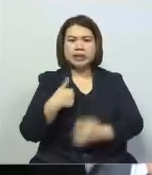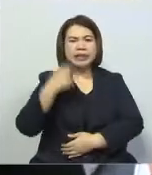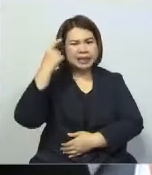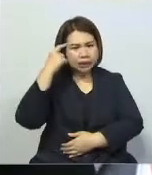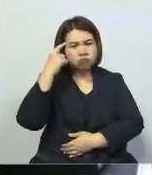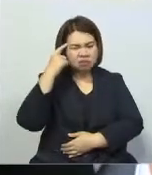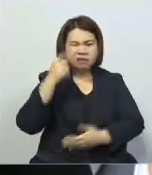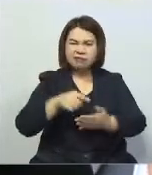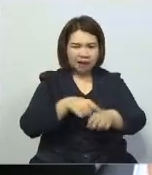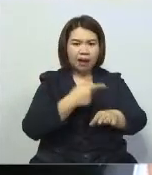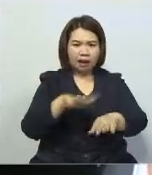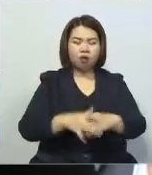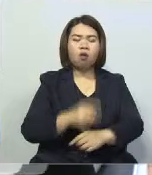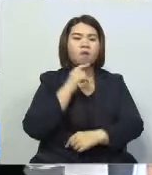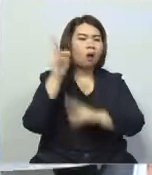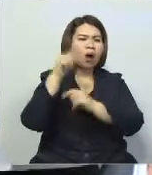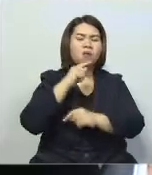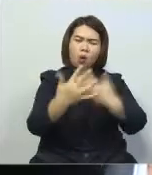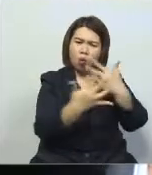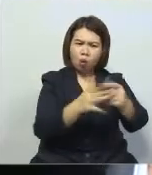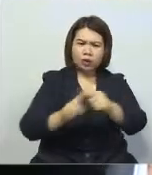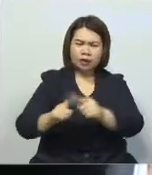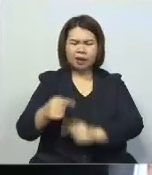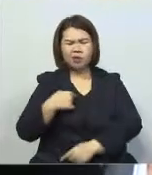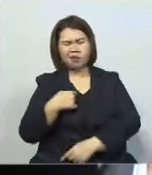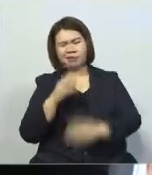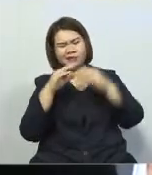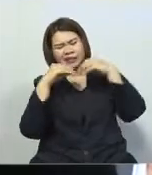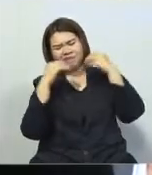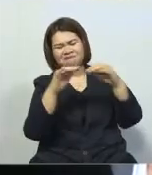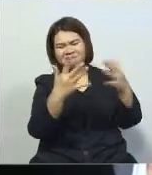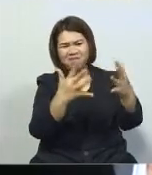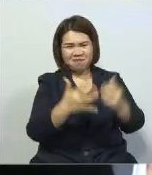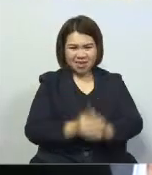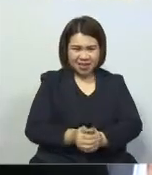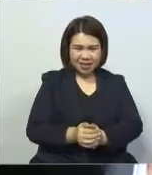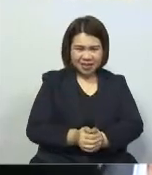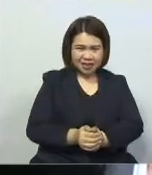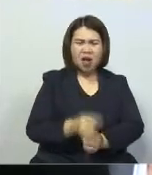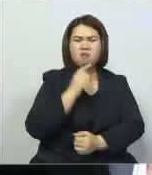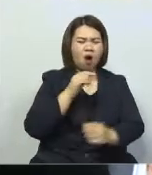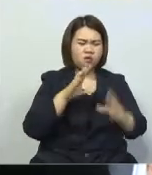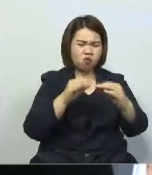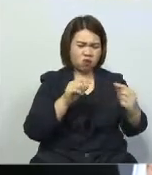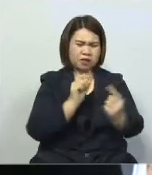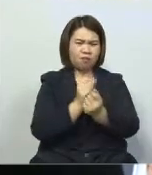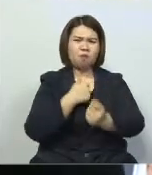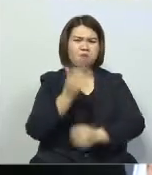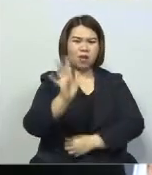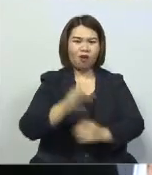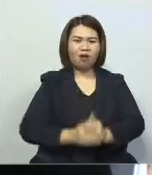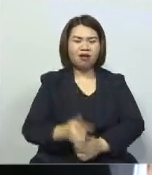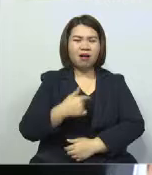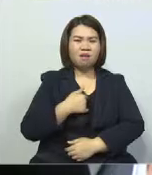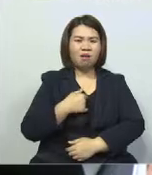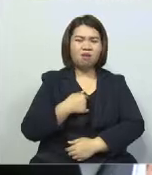นังสือกันที่ออกข่าวว่าจะติดคุกแต่ละผมนอนยิ้มอยู่ผมบอกผมไปเห็นคนออกข่าวแล้วไม่ต้องมาคุยกับผมหรอกเพราะอันนี้ผม